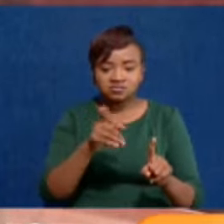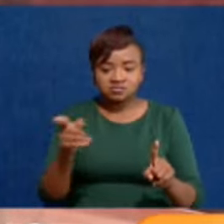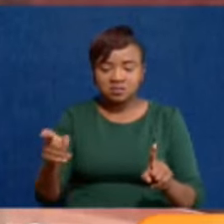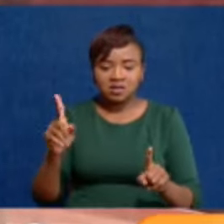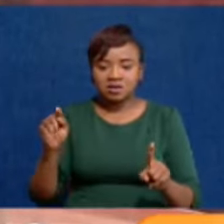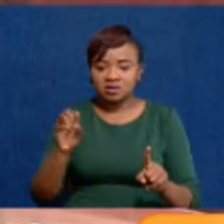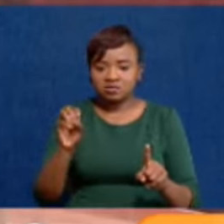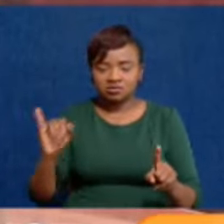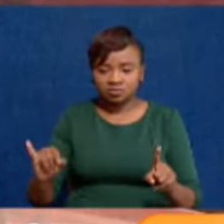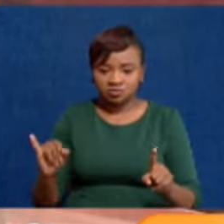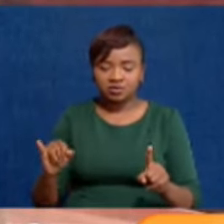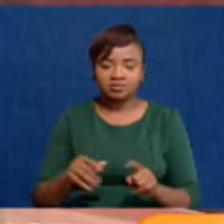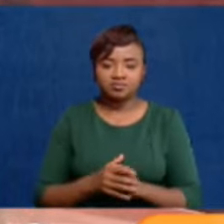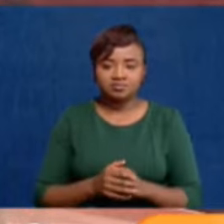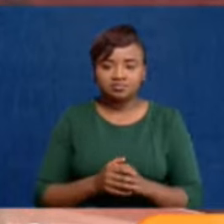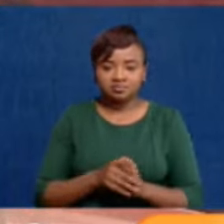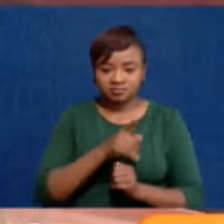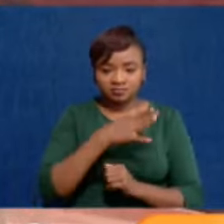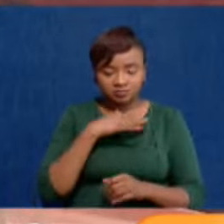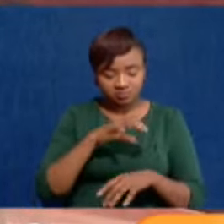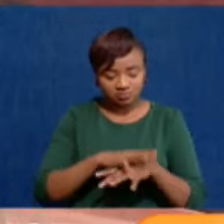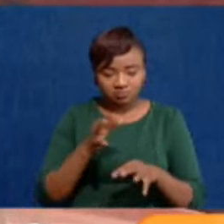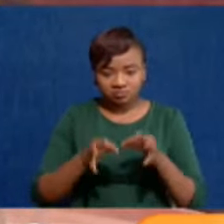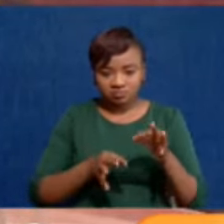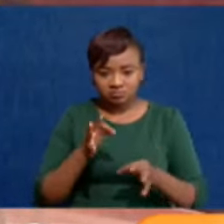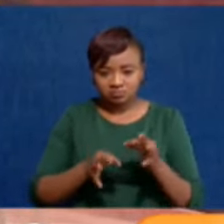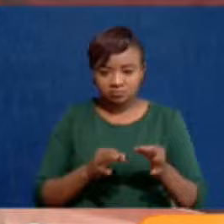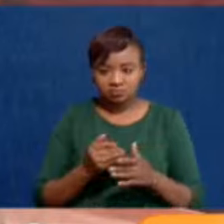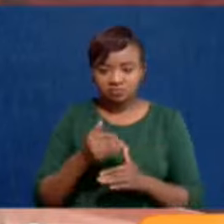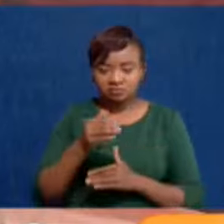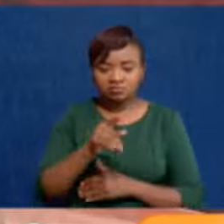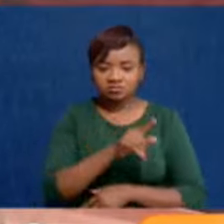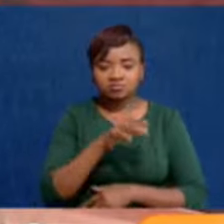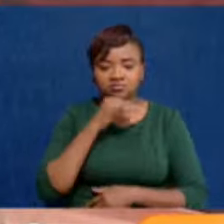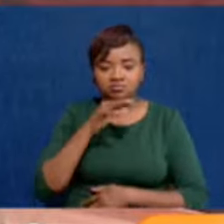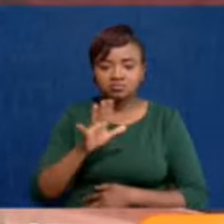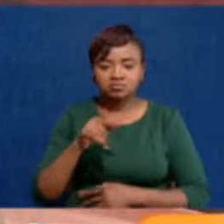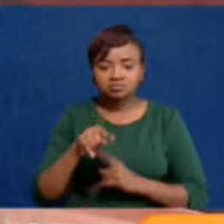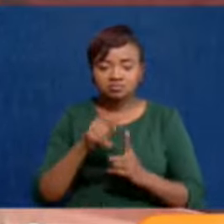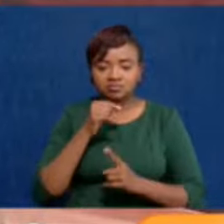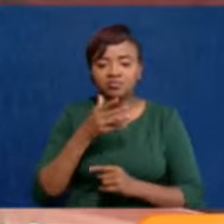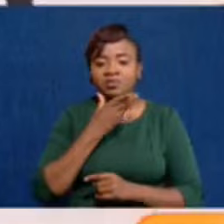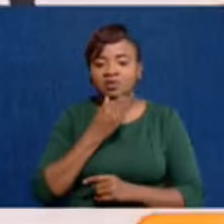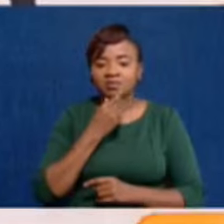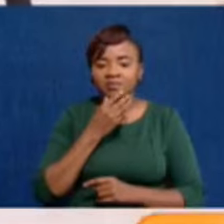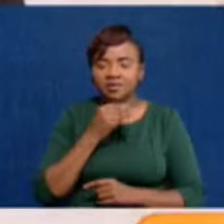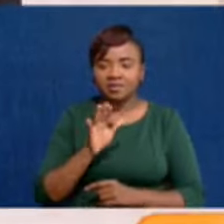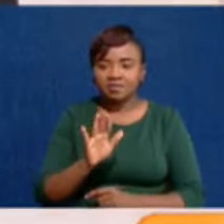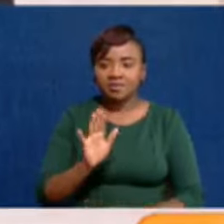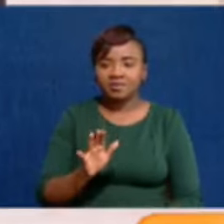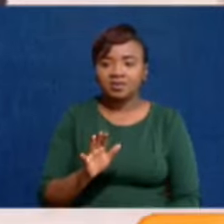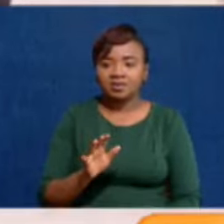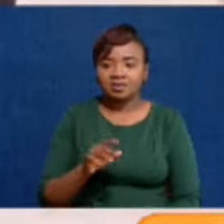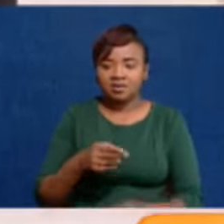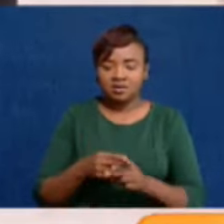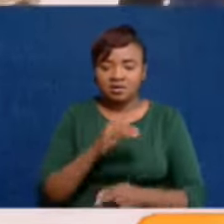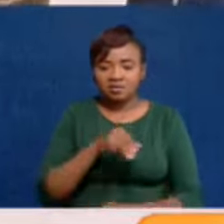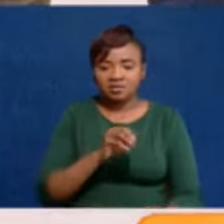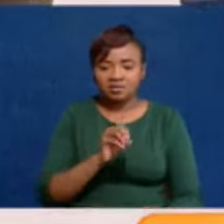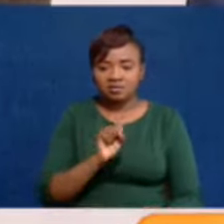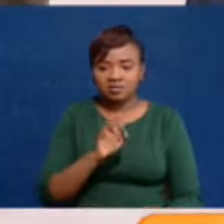Toi Jumamosi, wanadai haki kufuatia kifo cha mwana wao. Babake Kweyu, Josephat Ingura,